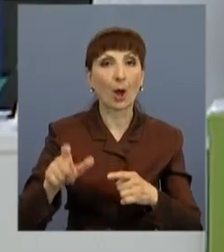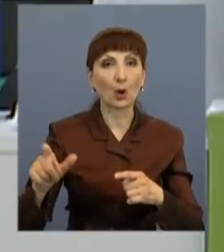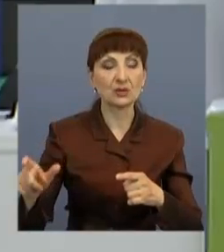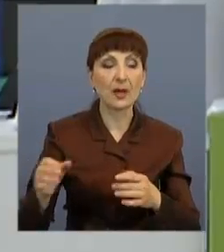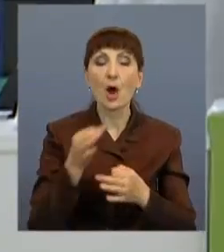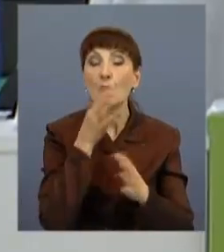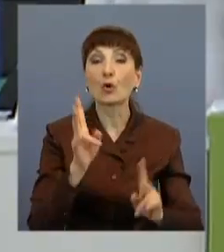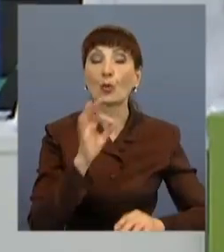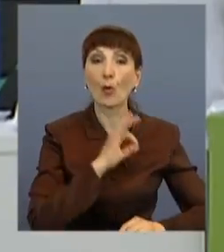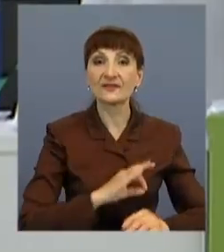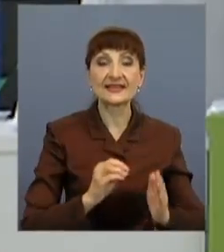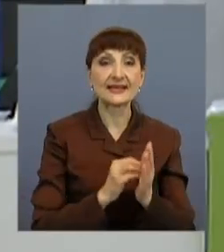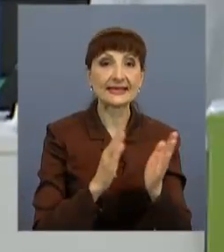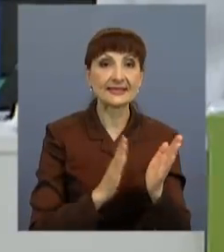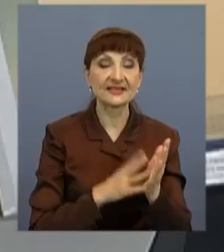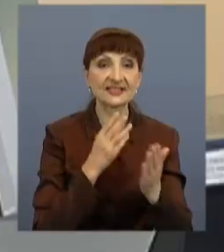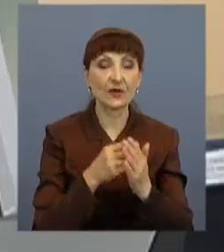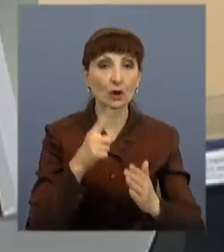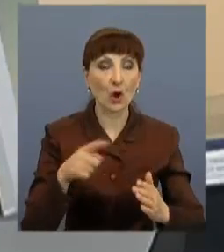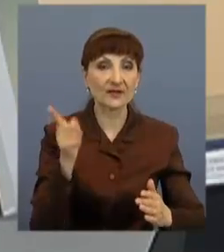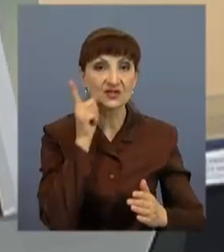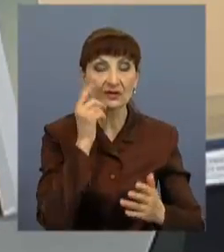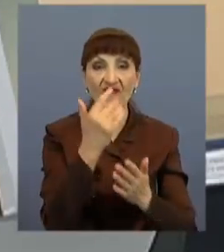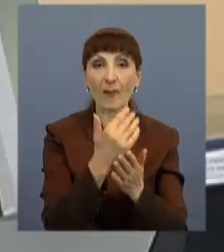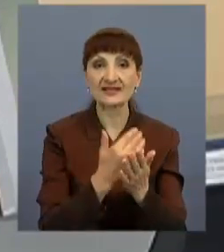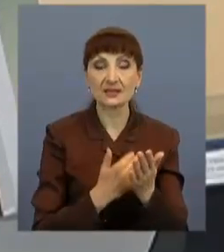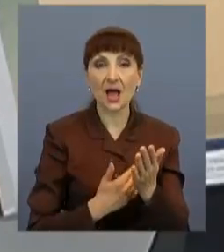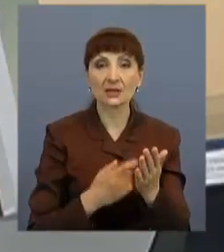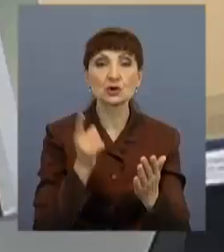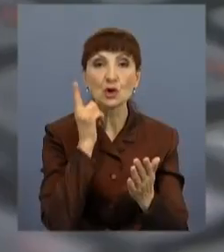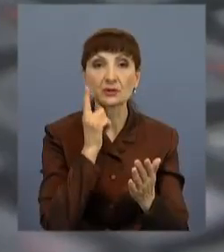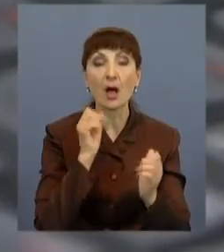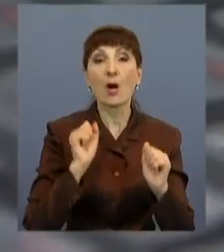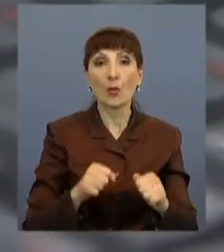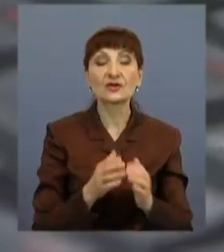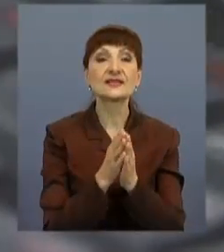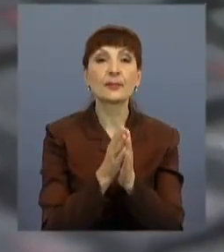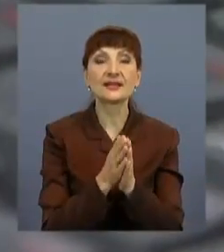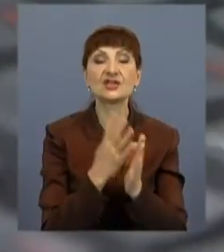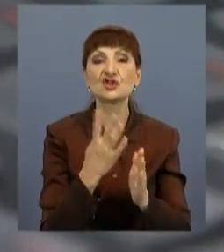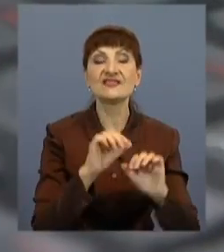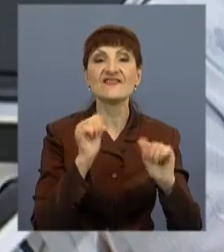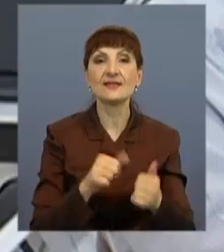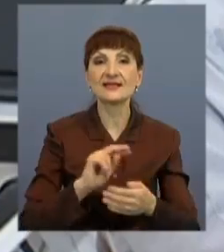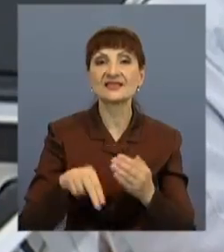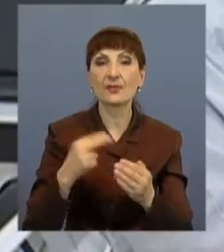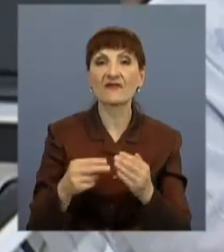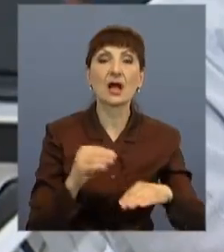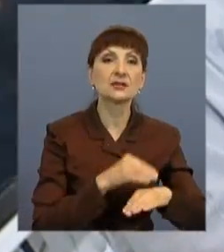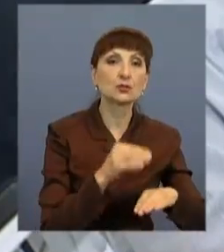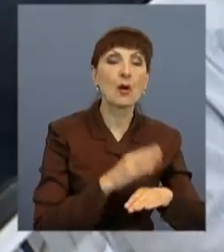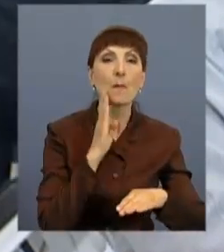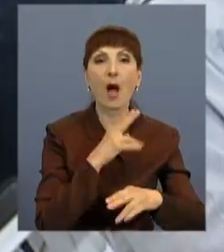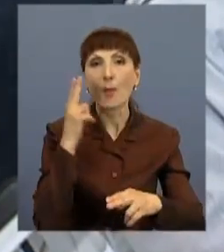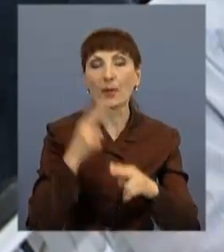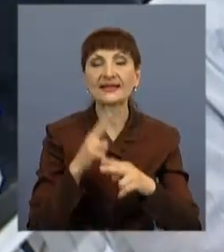любой пользователь, зарегистрировавший свой номер телефона в базе данных мобильных граждан, может запросить 4 вида справок за супруга, маму,